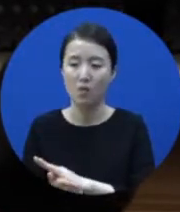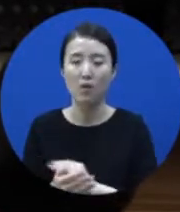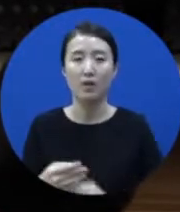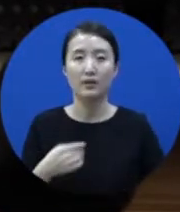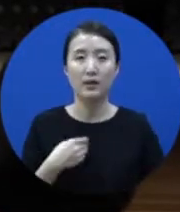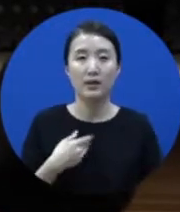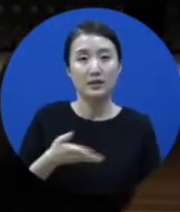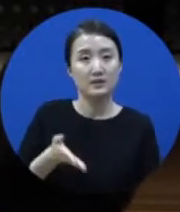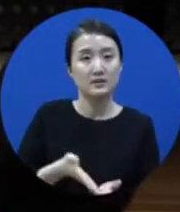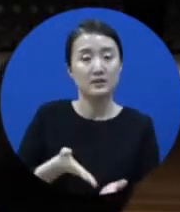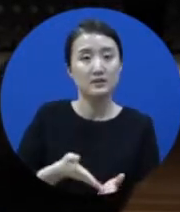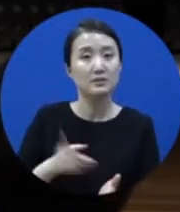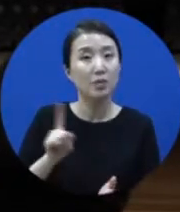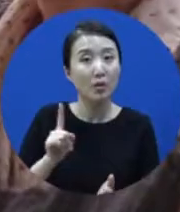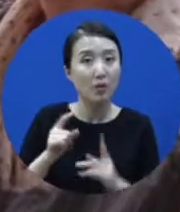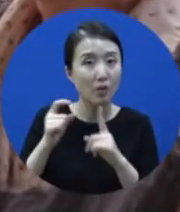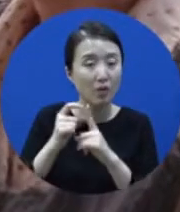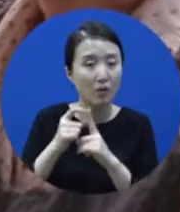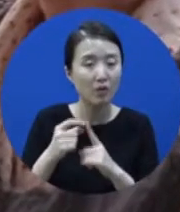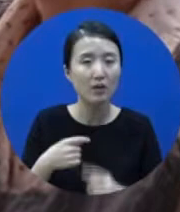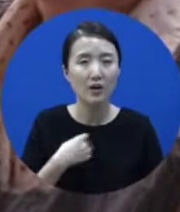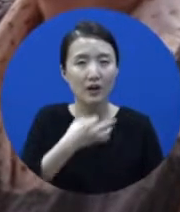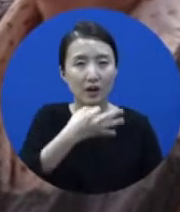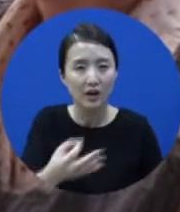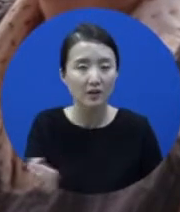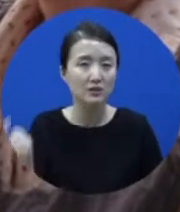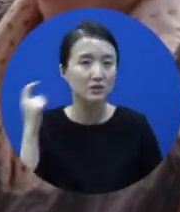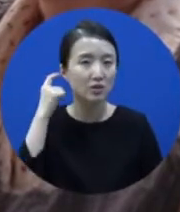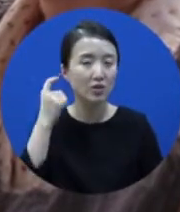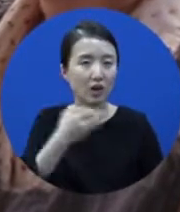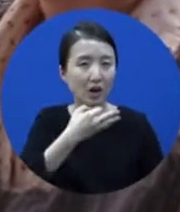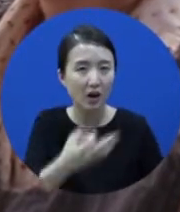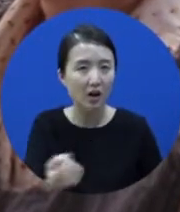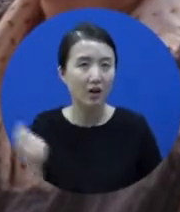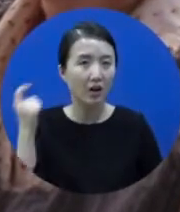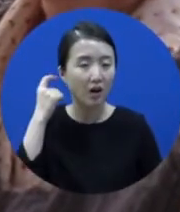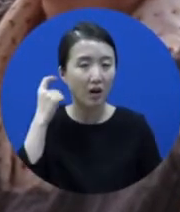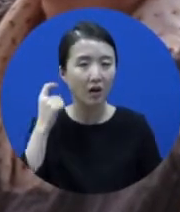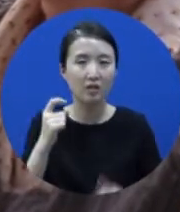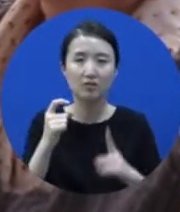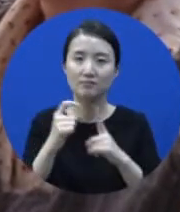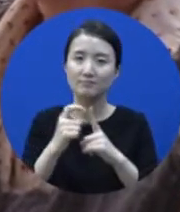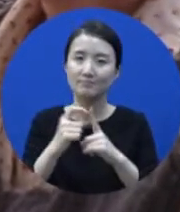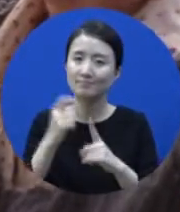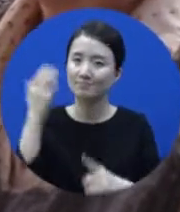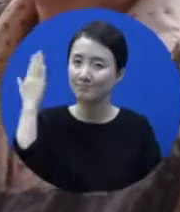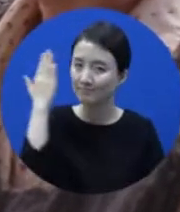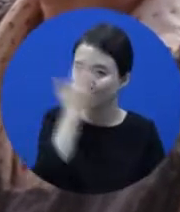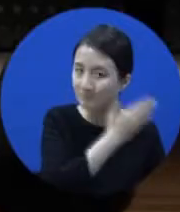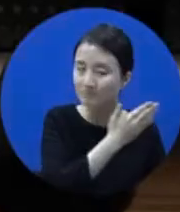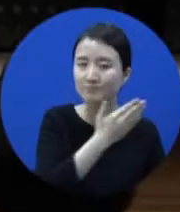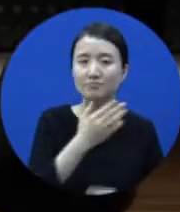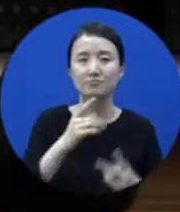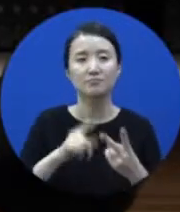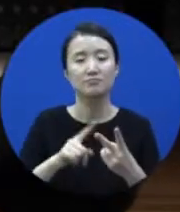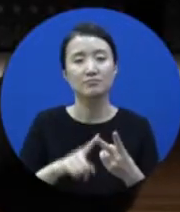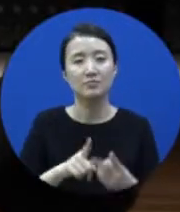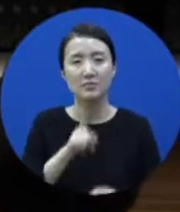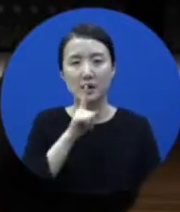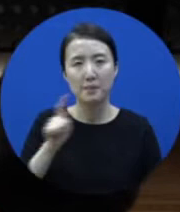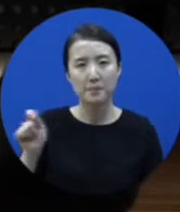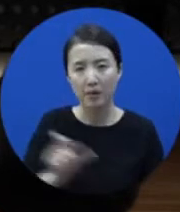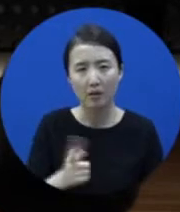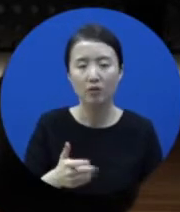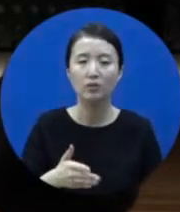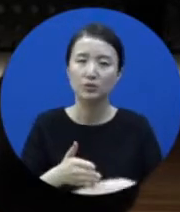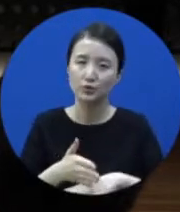때문에 말이 명확해지더라고요. 그리고 두 번째, 말의 빠르기를 조절하는 거예요. 대체로 사람들이 말을